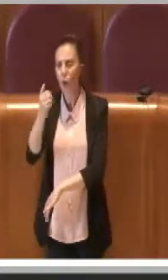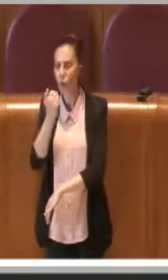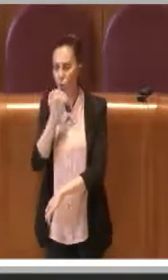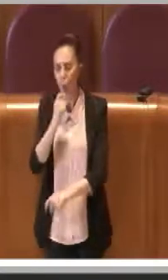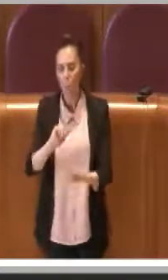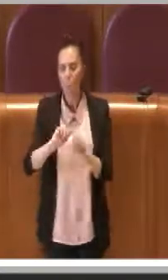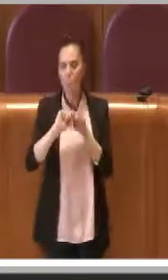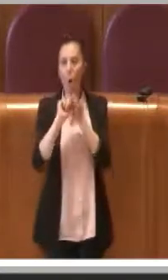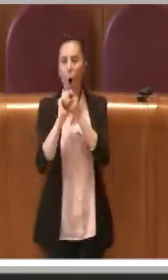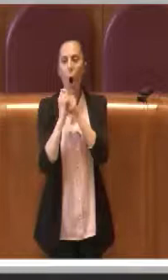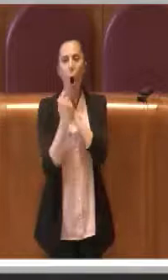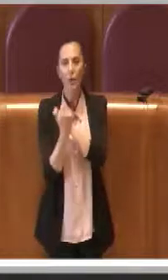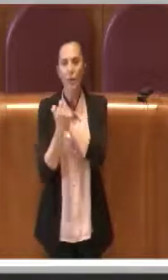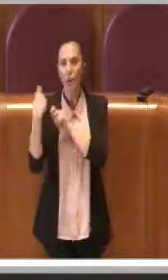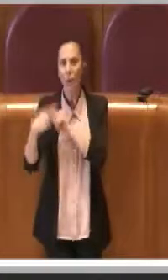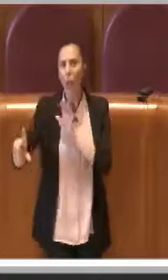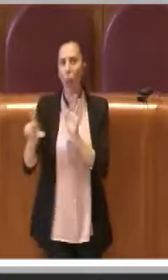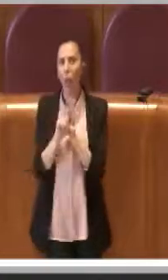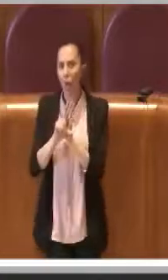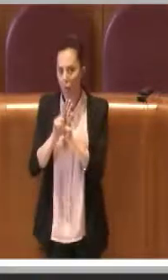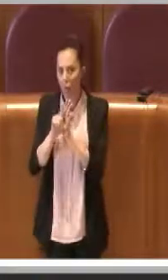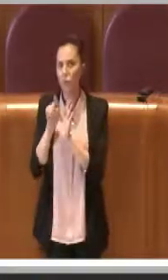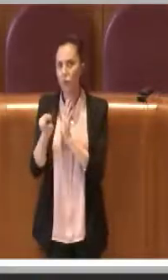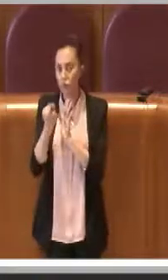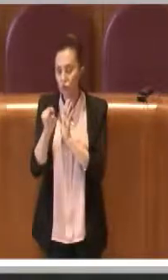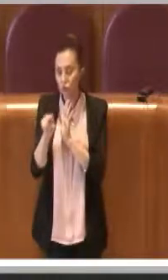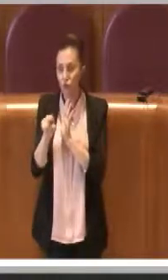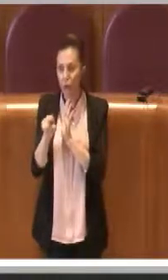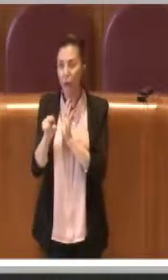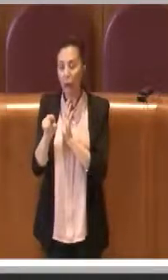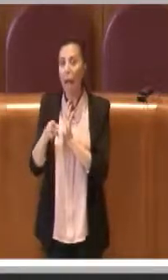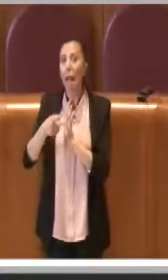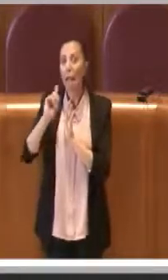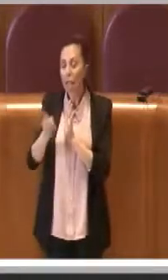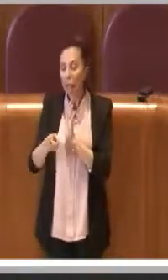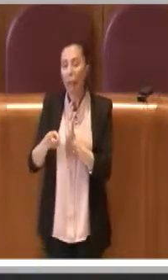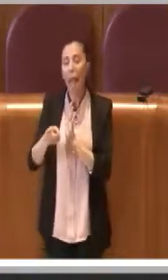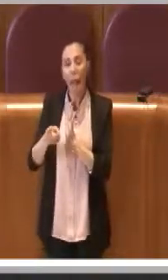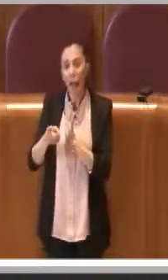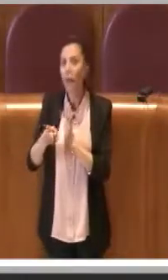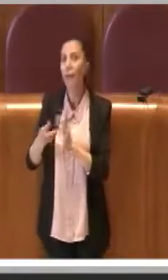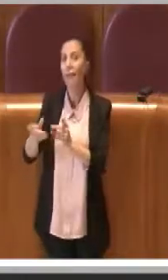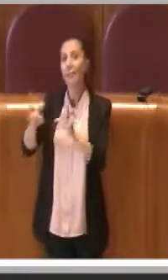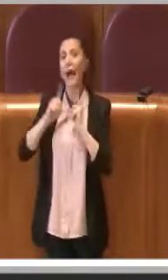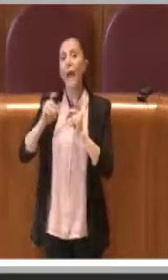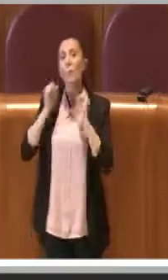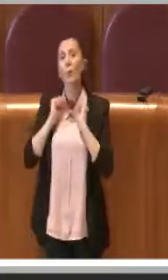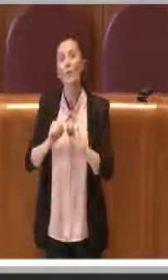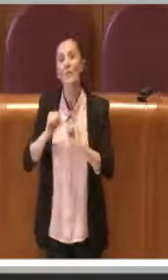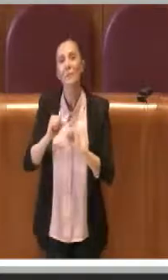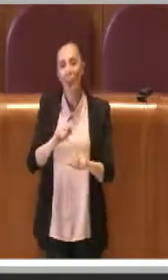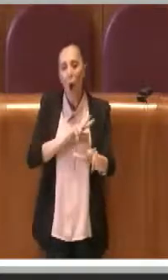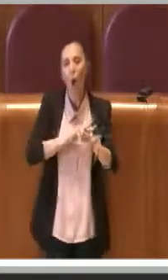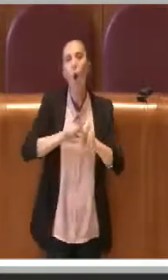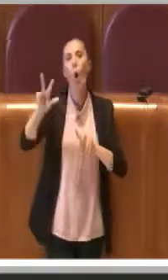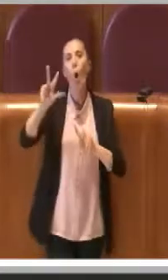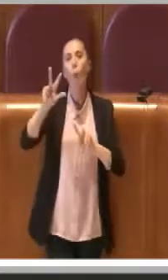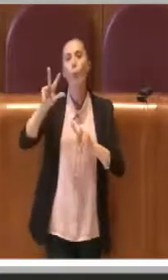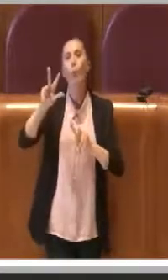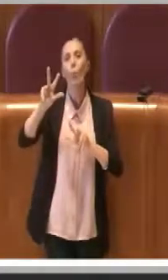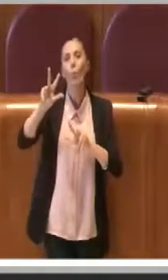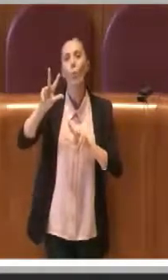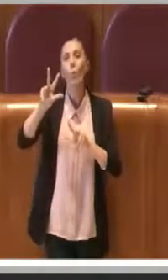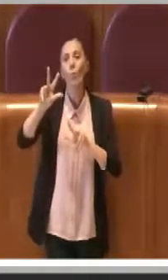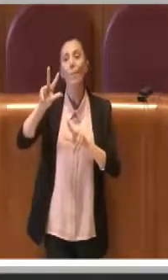modifica che possa fare in modo che anche il patrimonio direttamente gestito dai comuni entri a far parte del